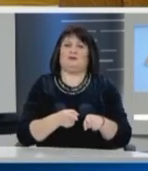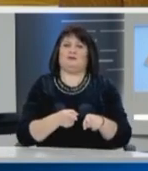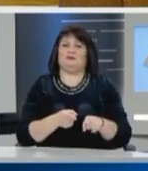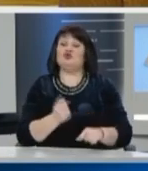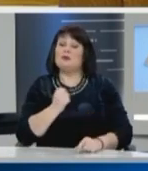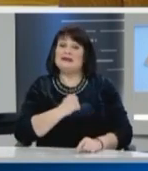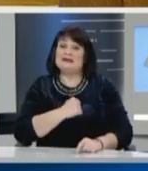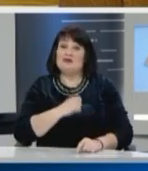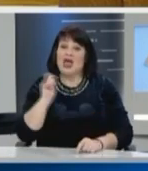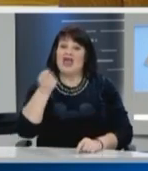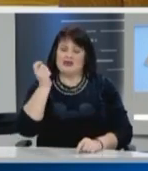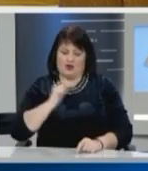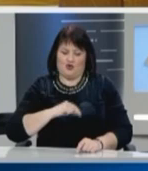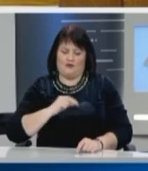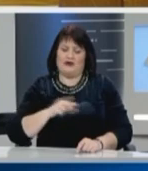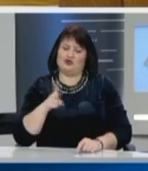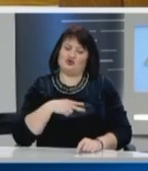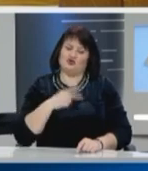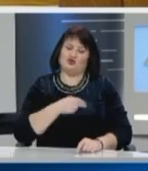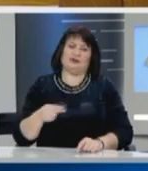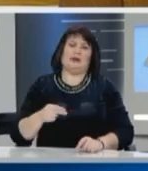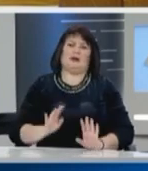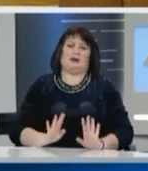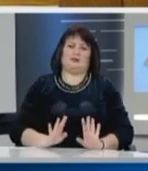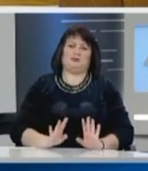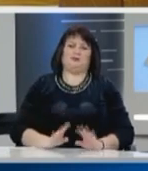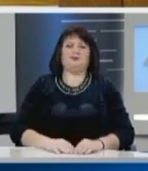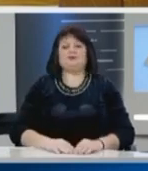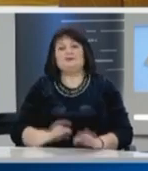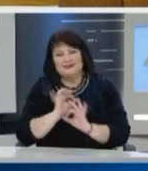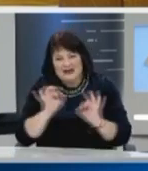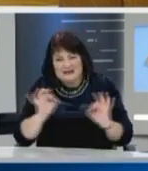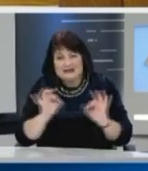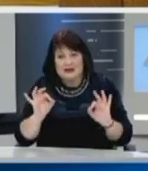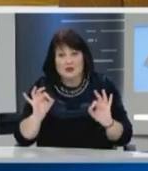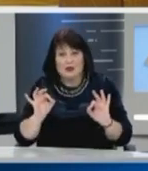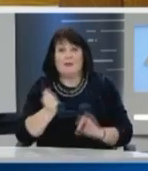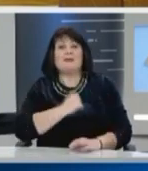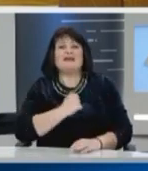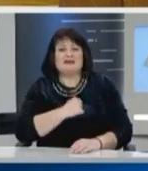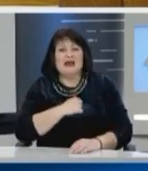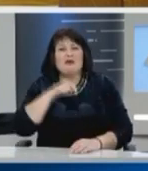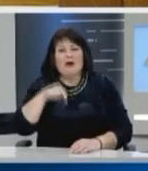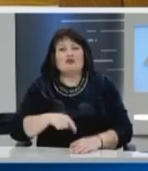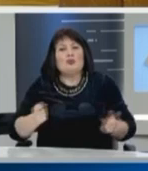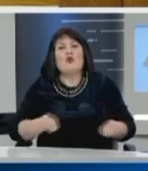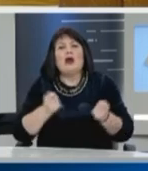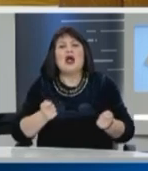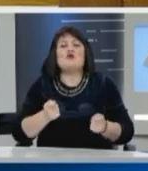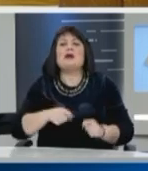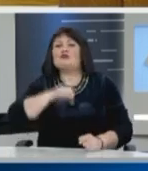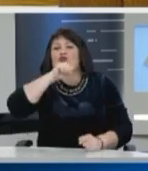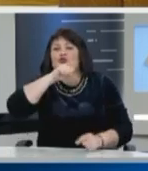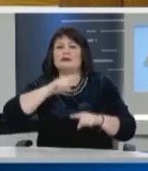Γιατί πάντοτε το εθνικά ωφέλιμο είναι το σωστό. Και είμαι βέβαιος ότι αυτό που πράττουμε είναι το